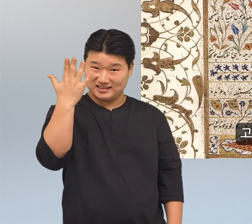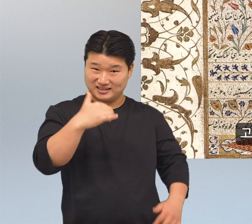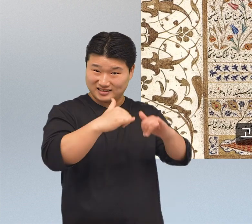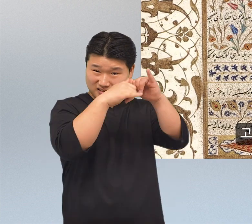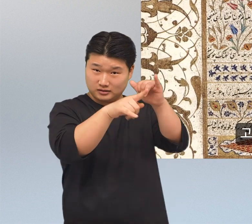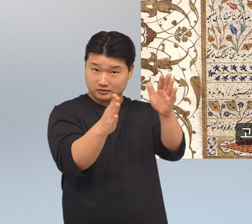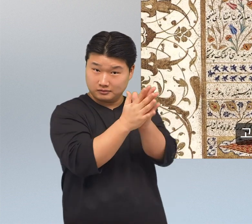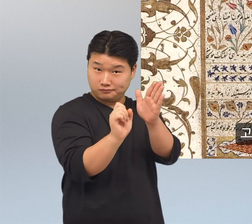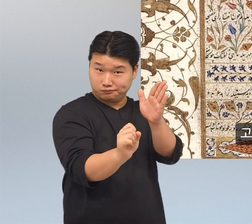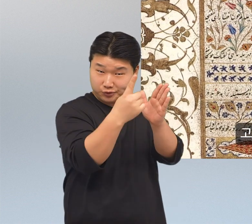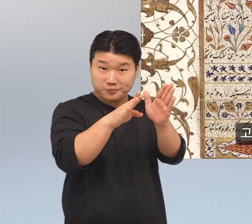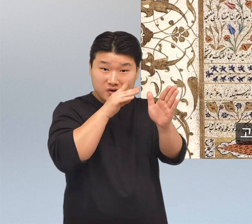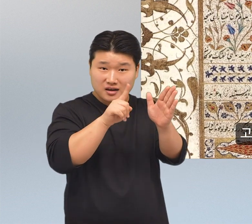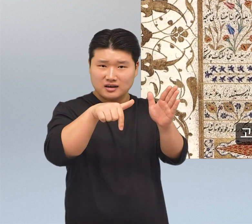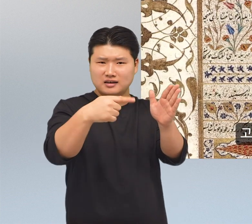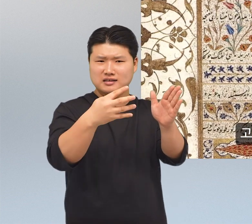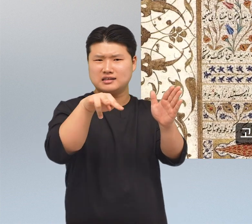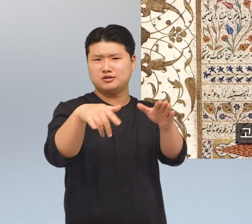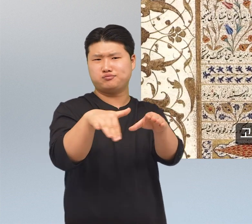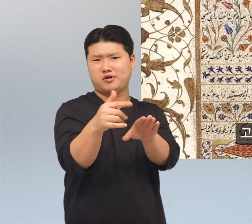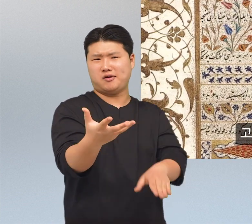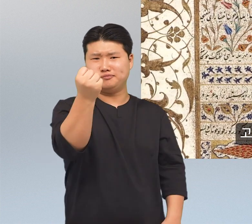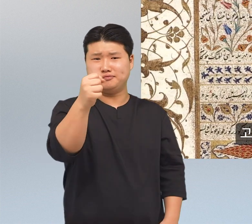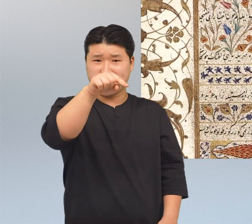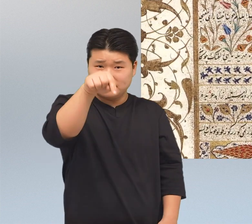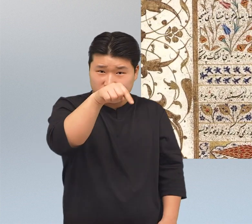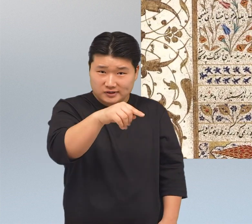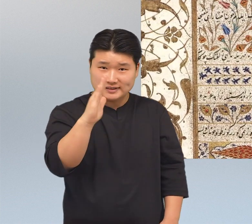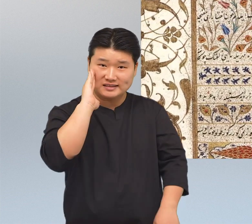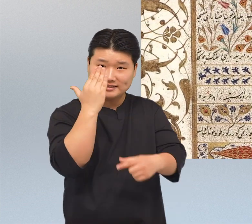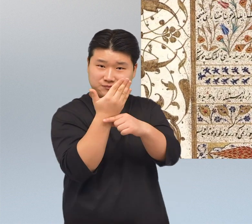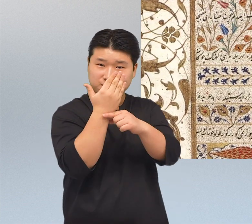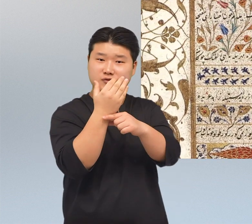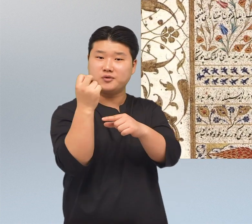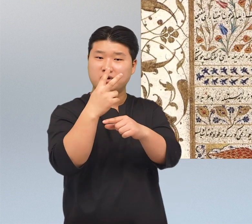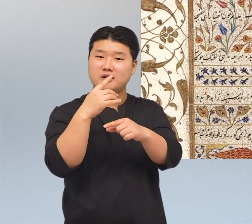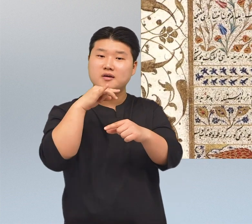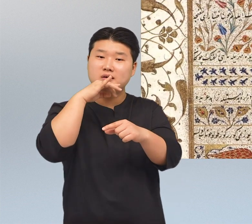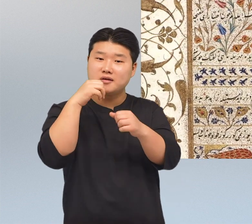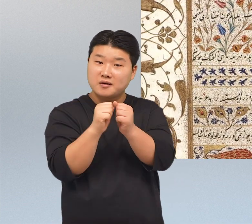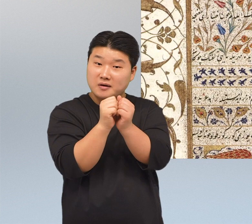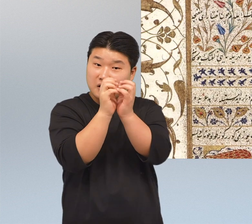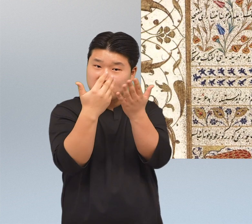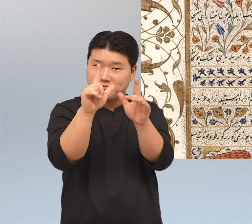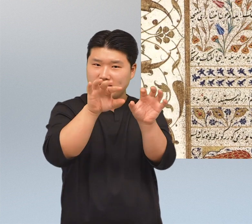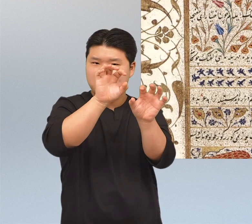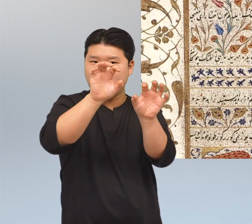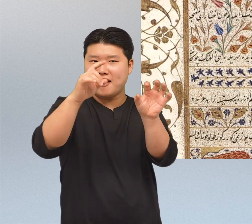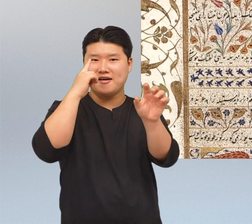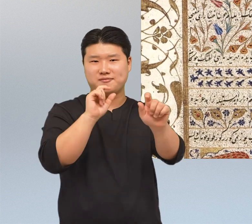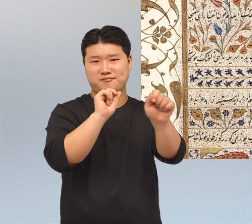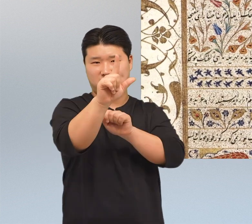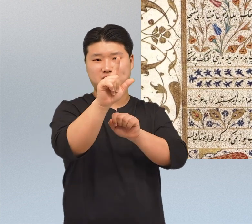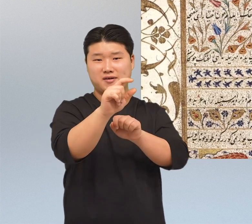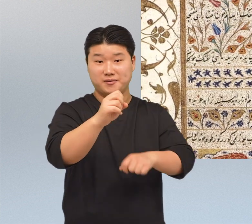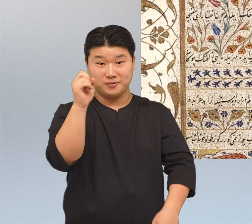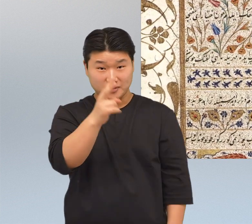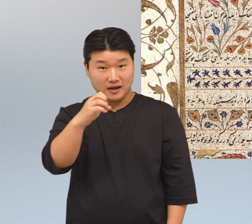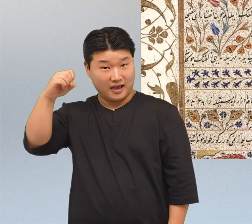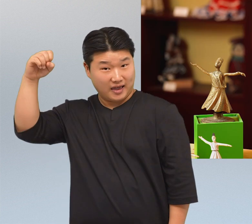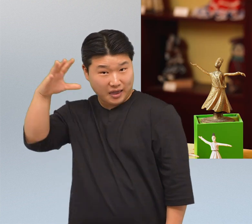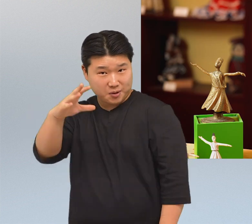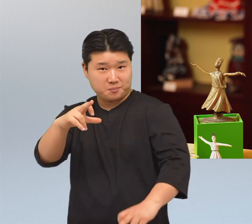고대 아시리아에서 시작돼 그리스의 영향을 받은 종려인 무늬와 연꽃이 자주